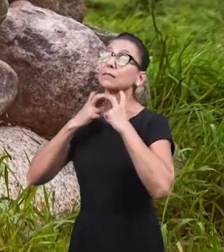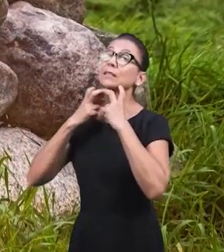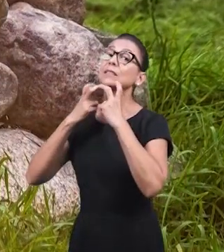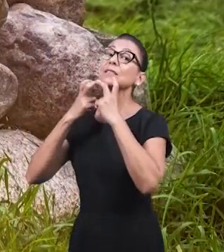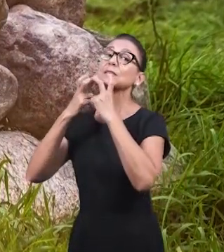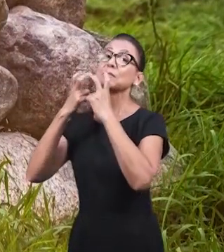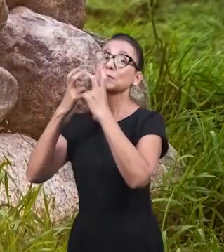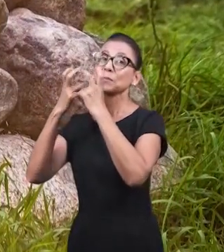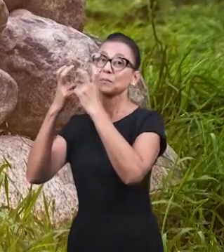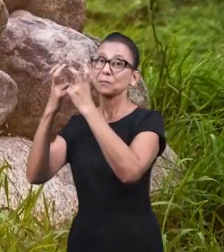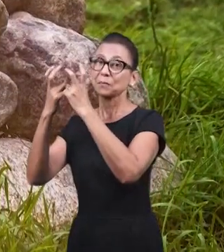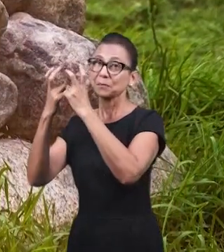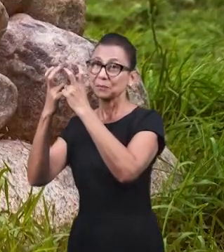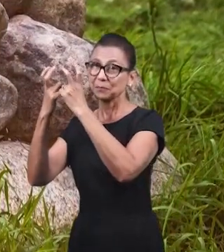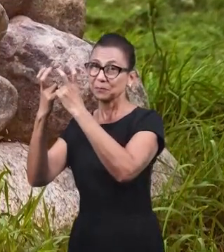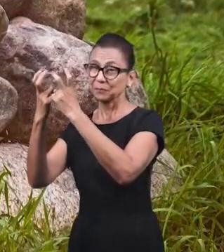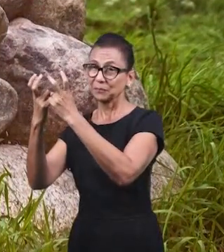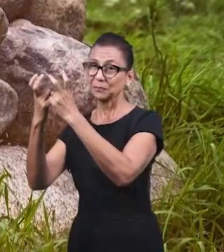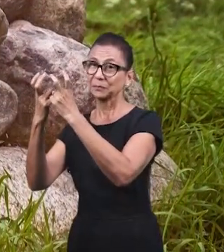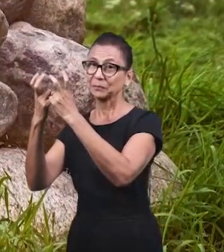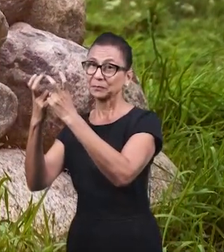и к